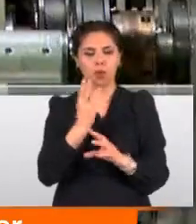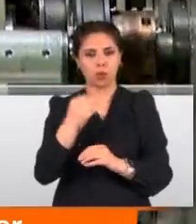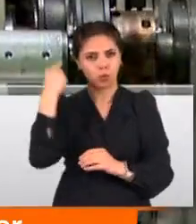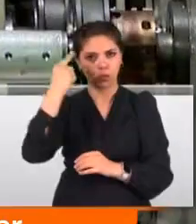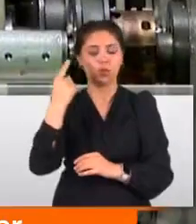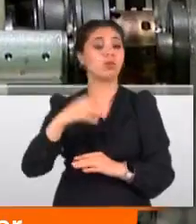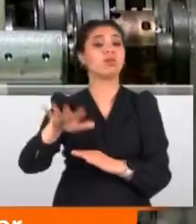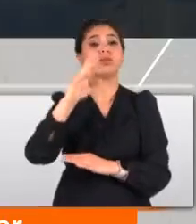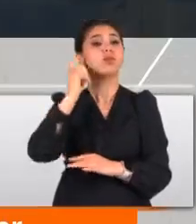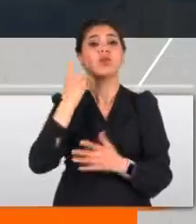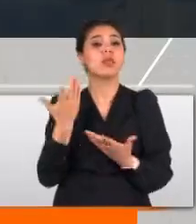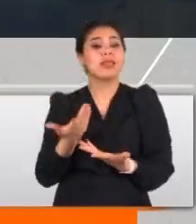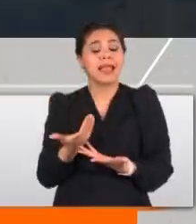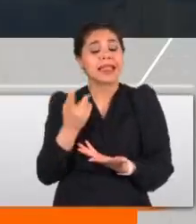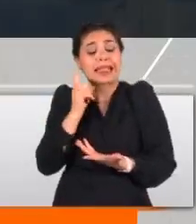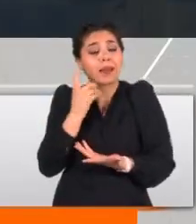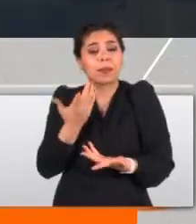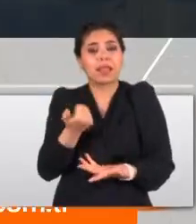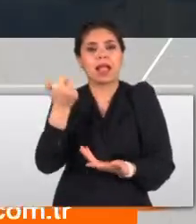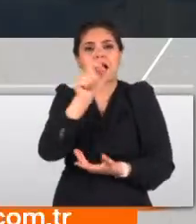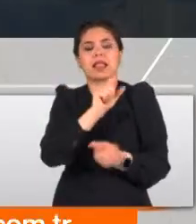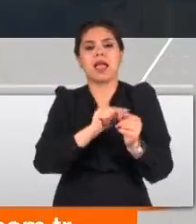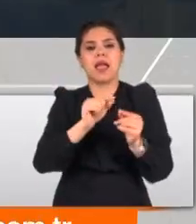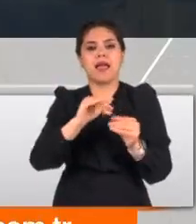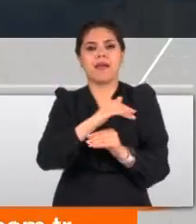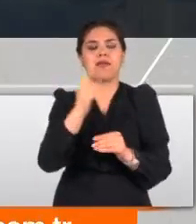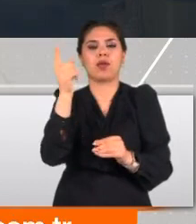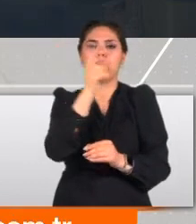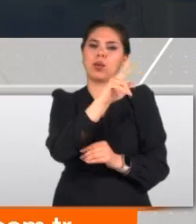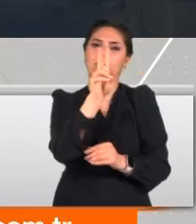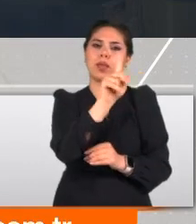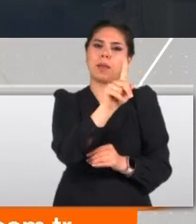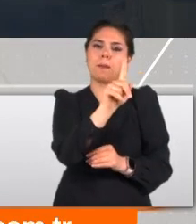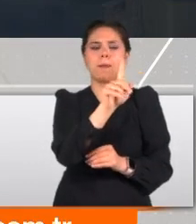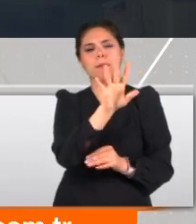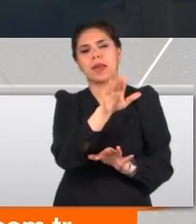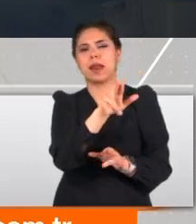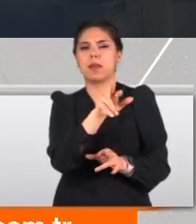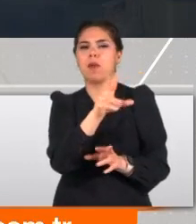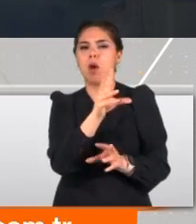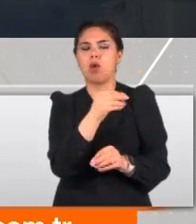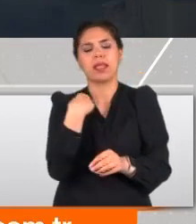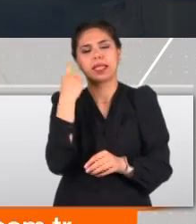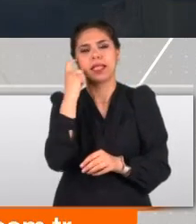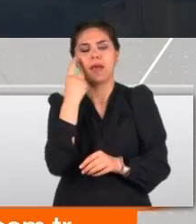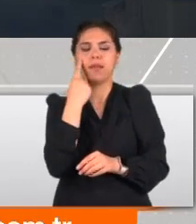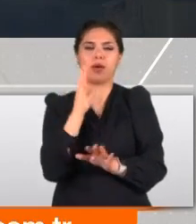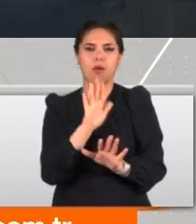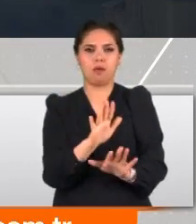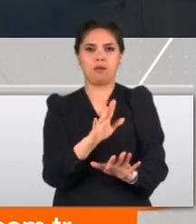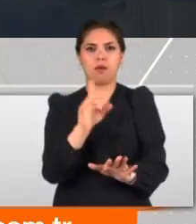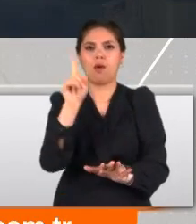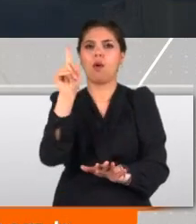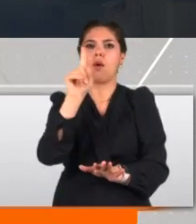Peki beklenti ne? 6 aylık enflasyon oranı %21 civarında çıkarsa ki tahminler o yönde,